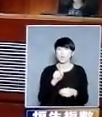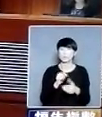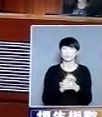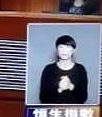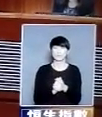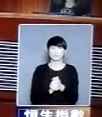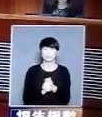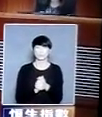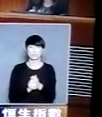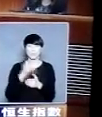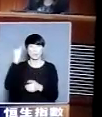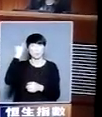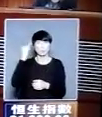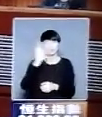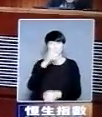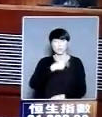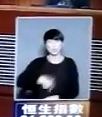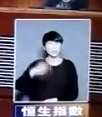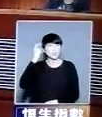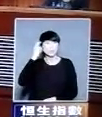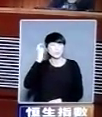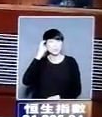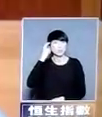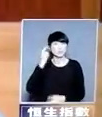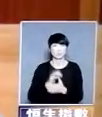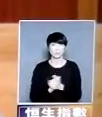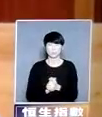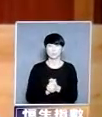不知道范国委员知道不知道，